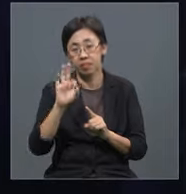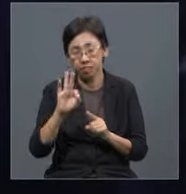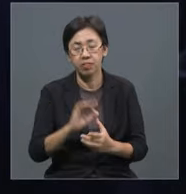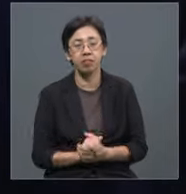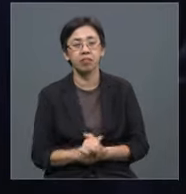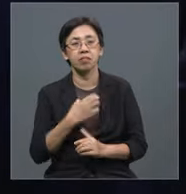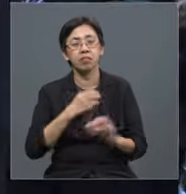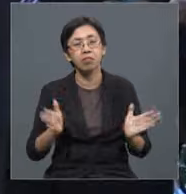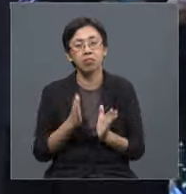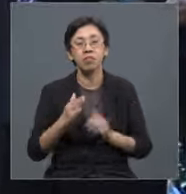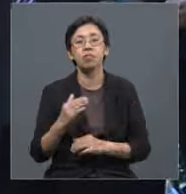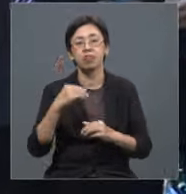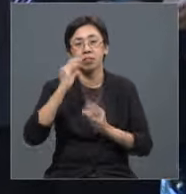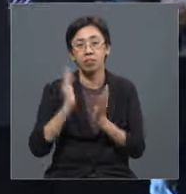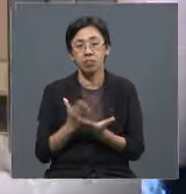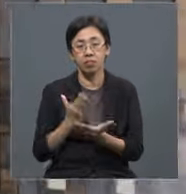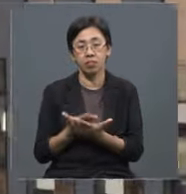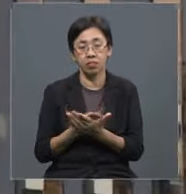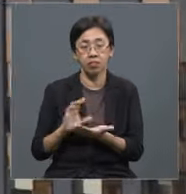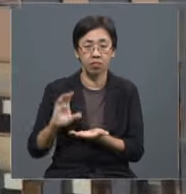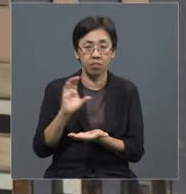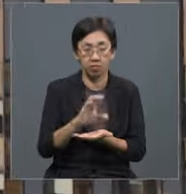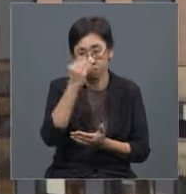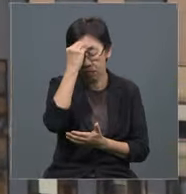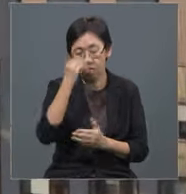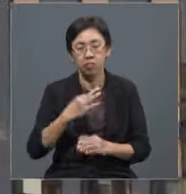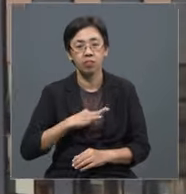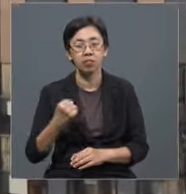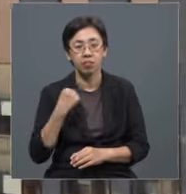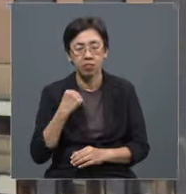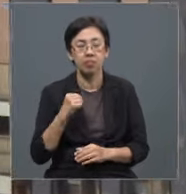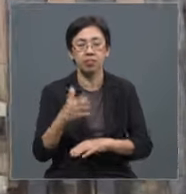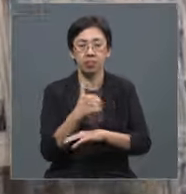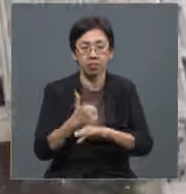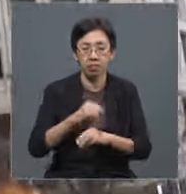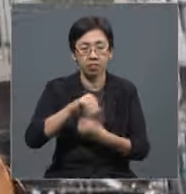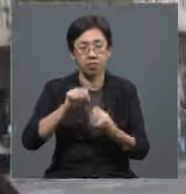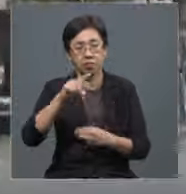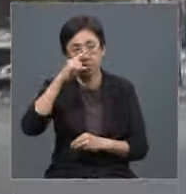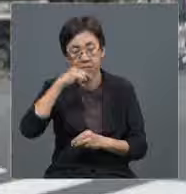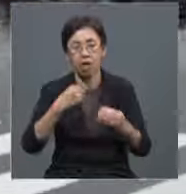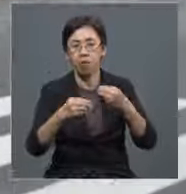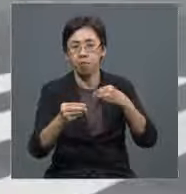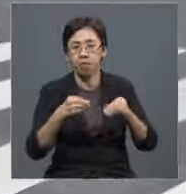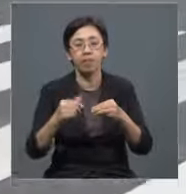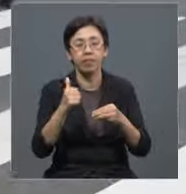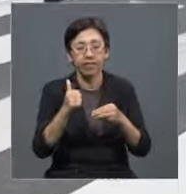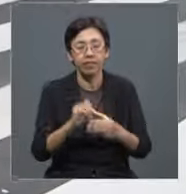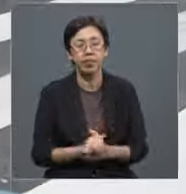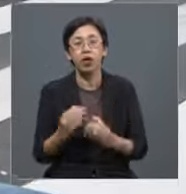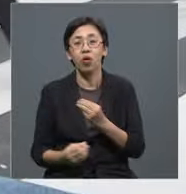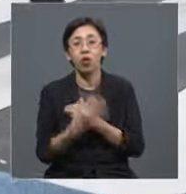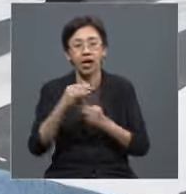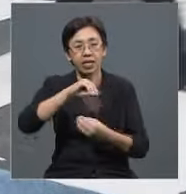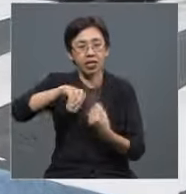เพื่อสร้างความเชื่อมั่นแก่นักลงทุนญี่ปุ่นและสะท้อนว่าการเมืองเศรษฐกิจของไทยมีความยืดหยุ่นสูงพร้อมโอกาสท